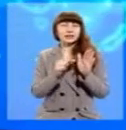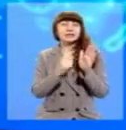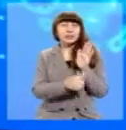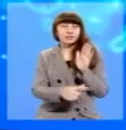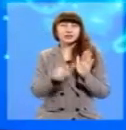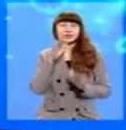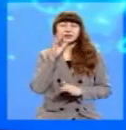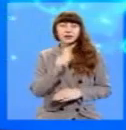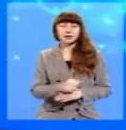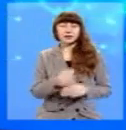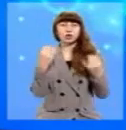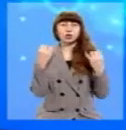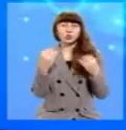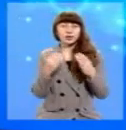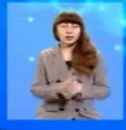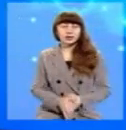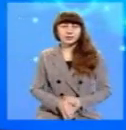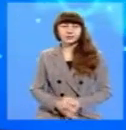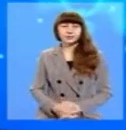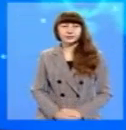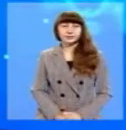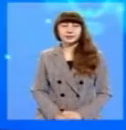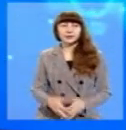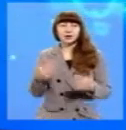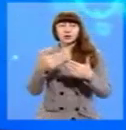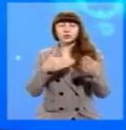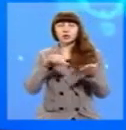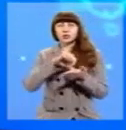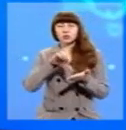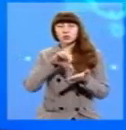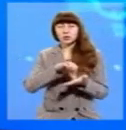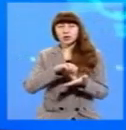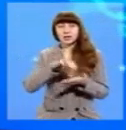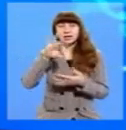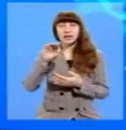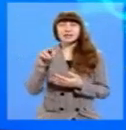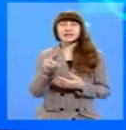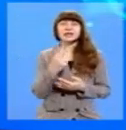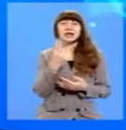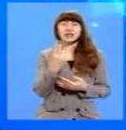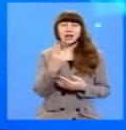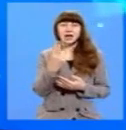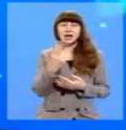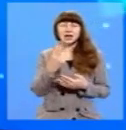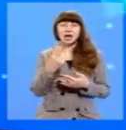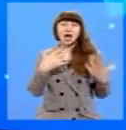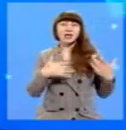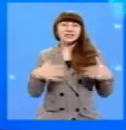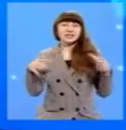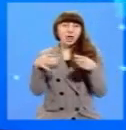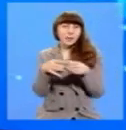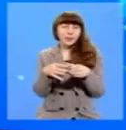бірнеше елін аралап, ұлт өнерін паш еткен білікті музыкант халыққа қалтқысыз қызмет етіп келеді. Меңдіқара аудандық мәдениет